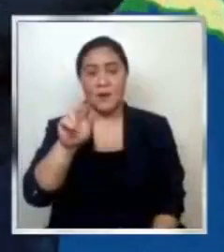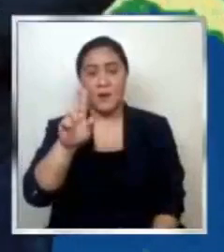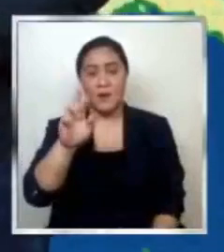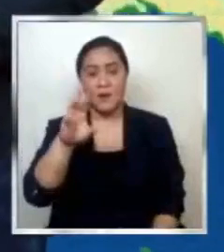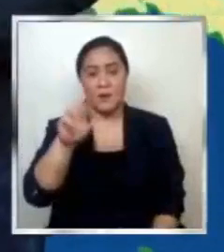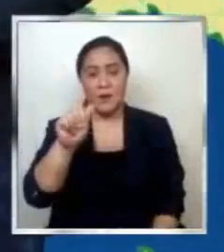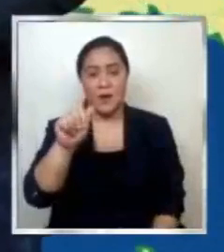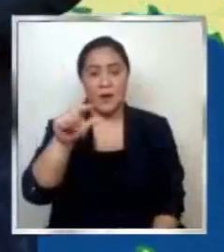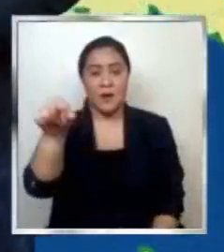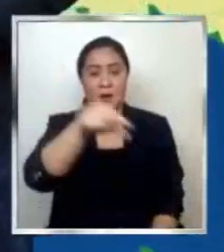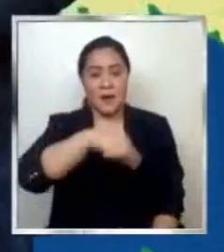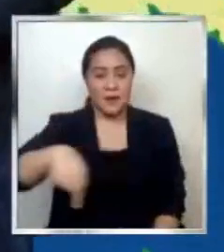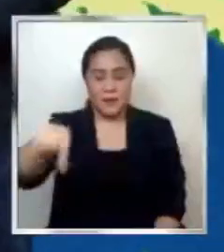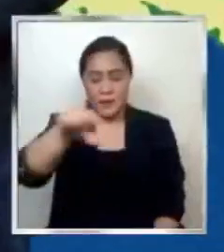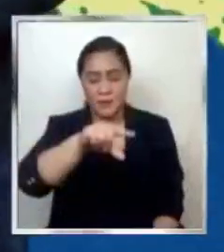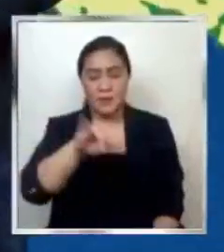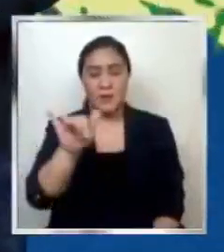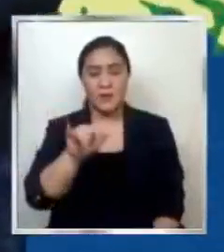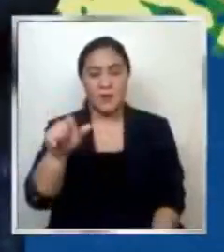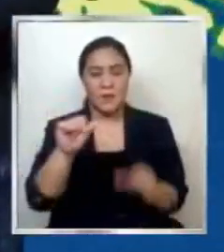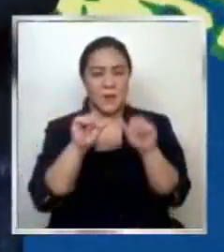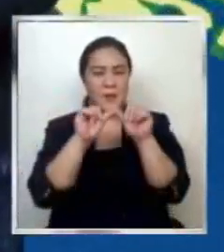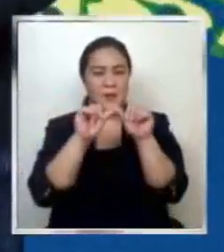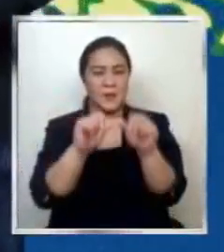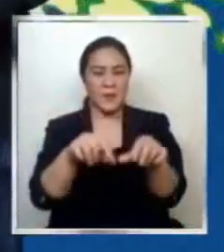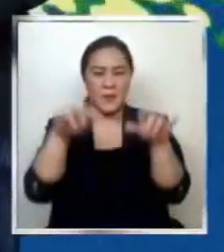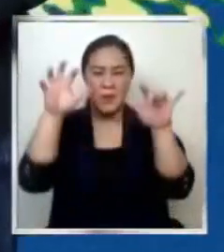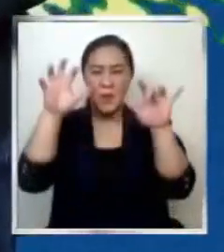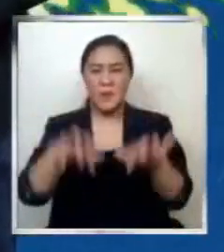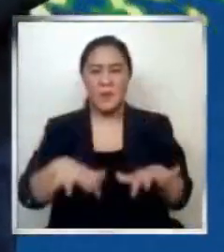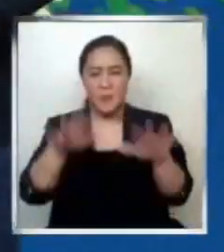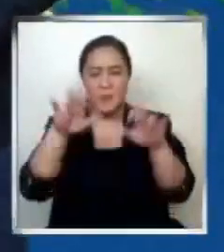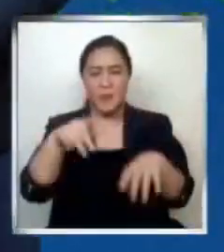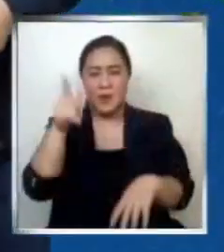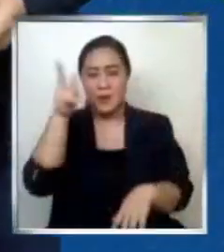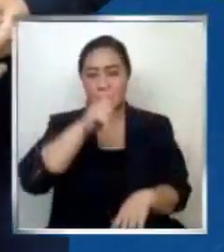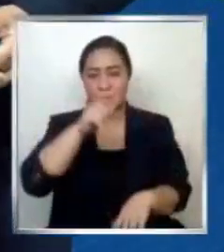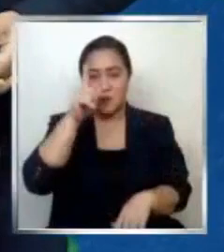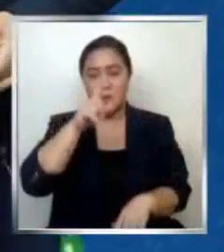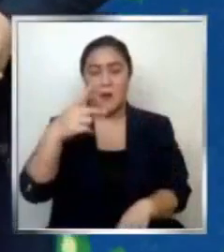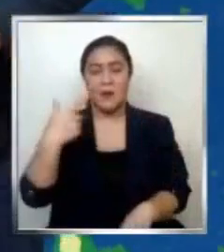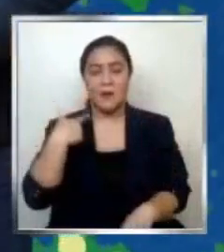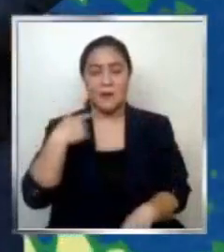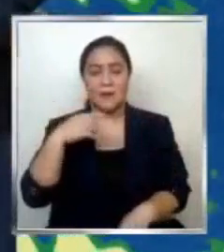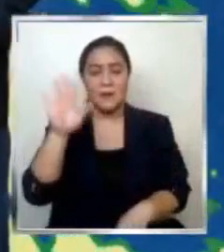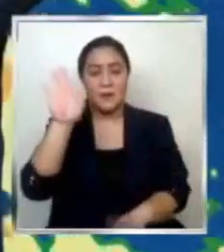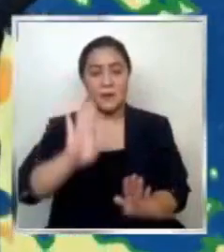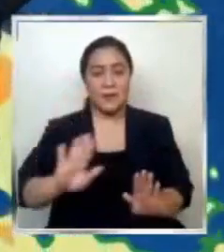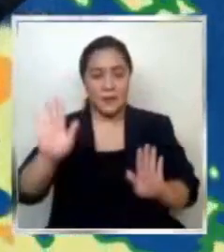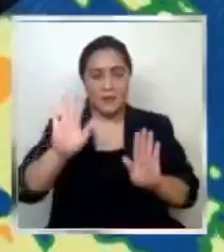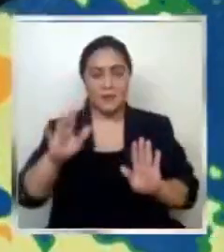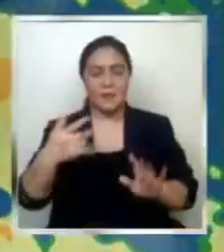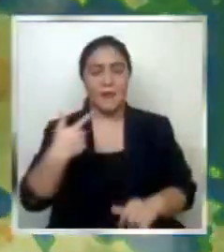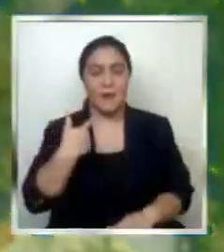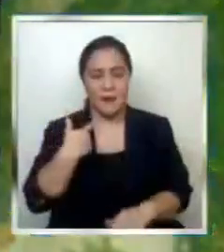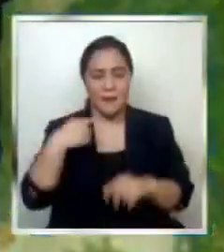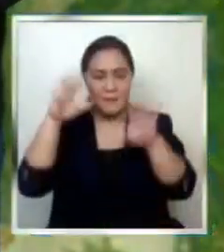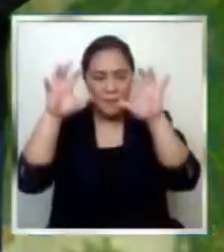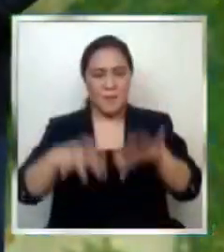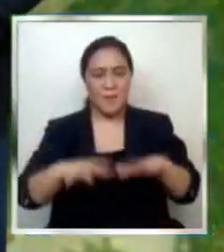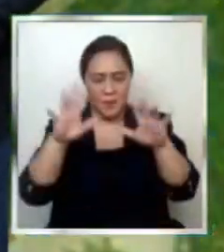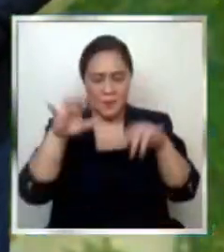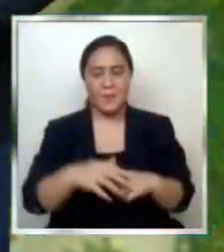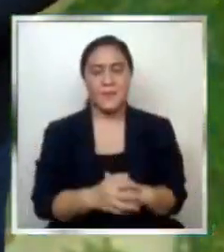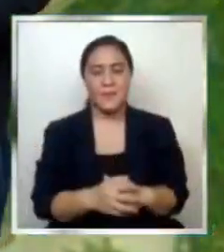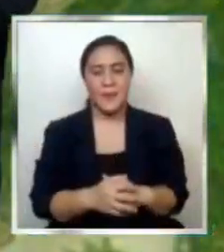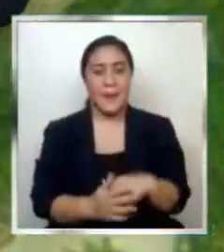at tuloy-tuloy yan dahil mas maraming lugar sa Luzon sa Linggo ang makakaranas ng mga pag-ulan. Sa mga taga-Metro Manila, may